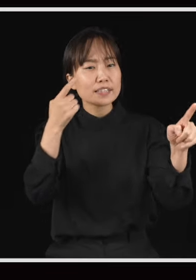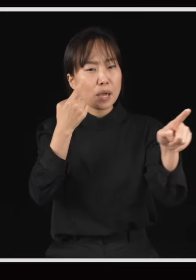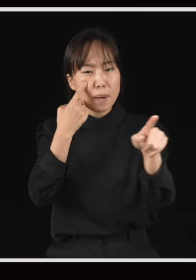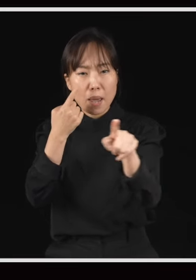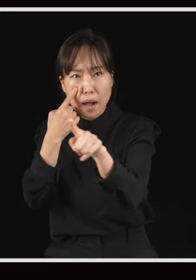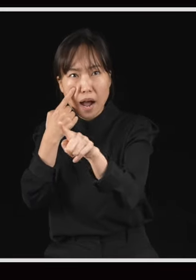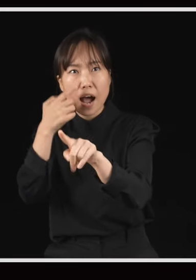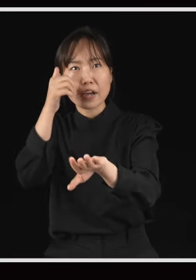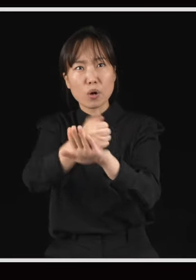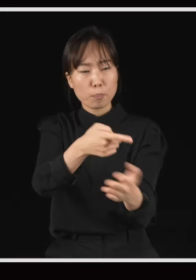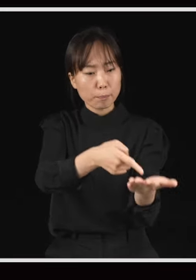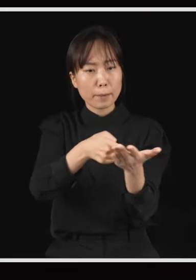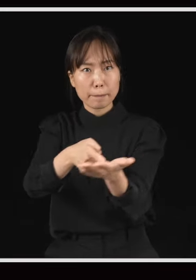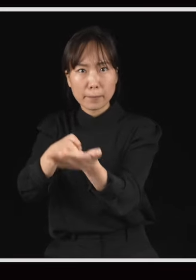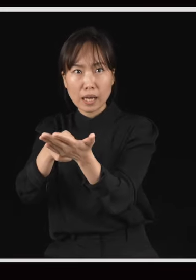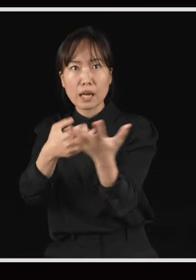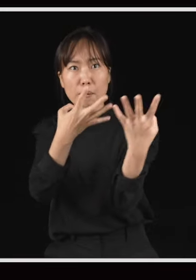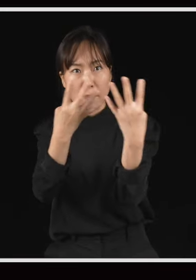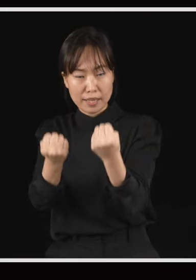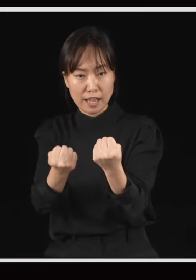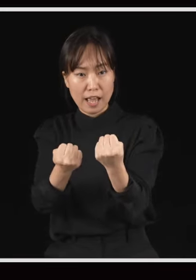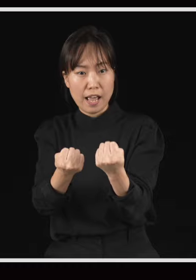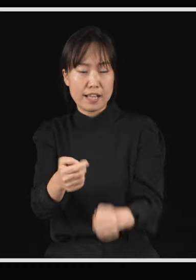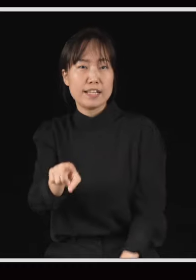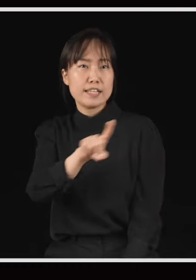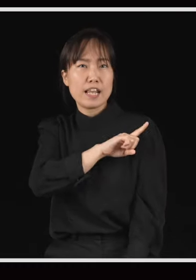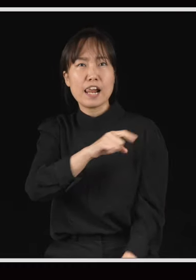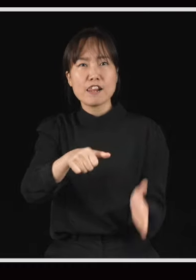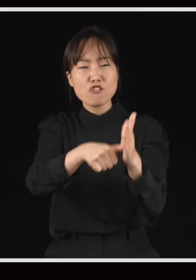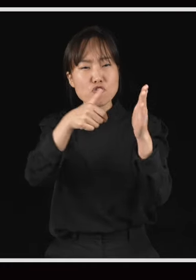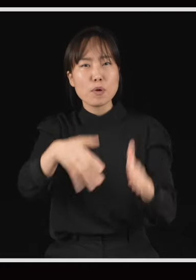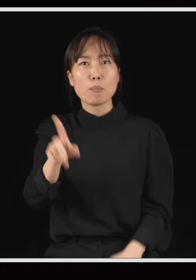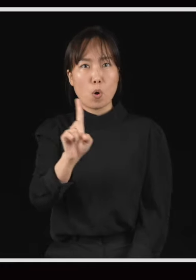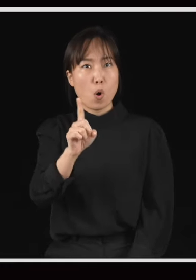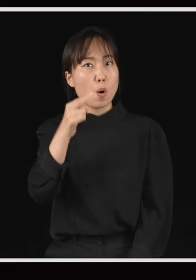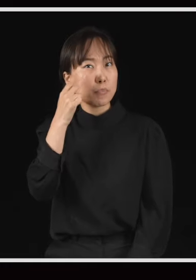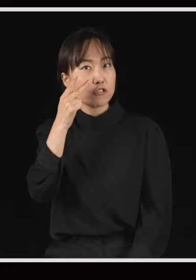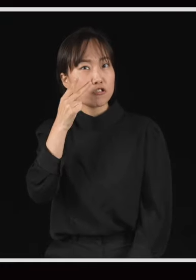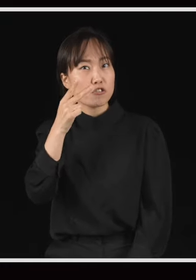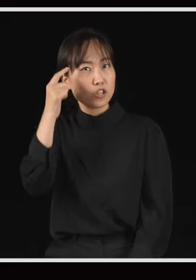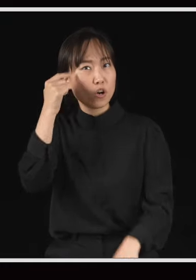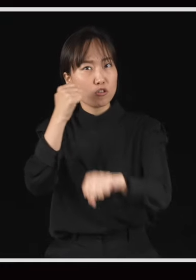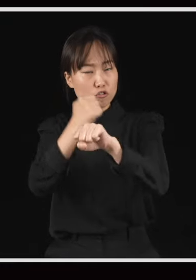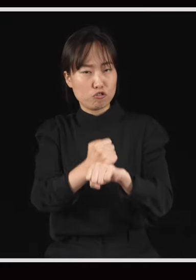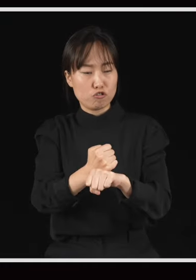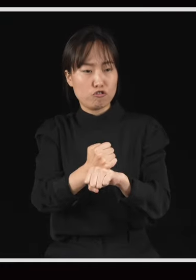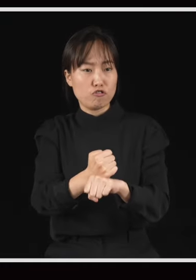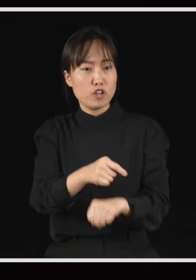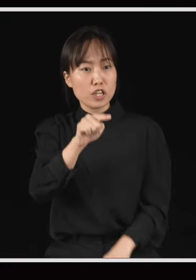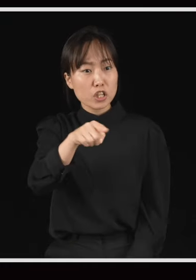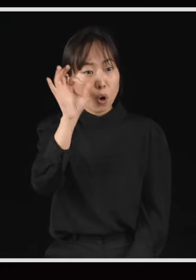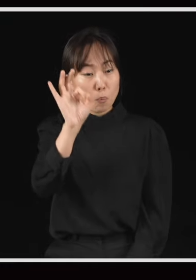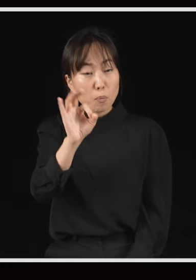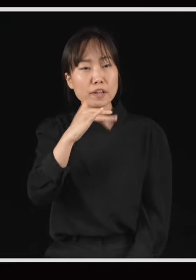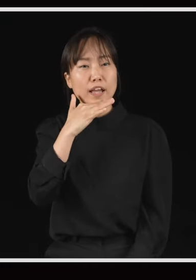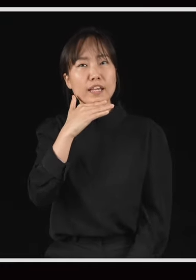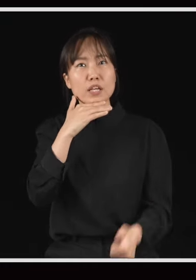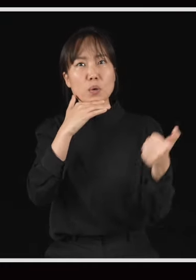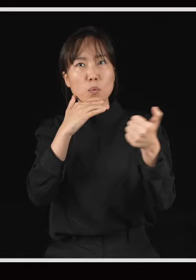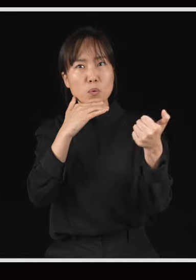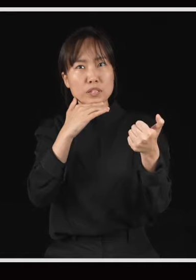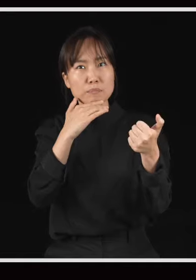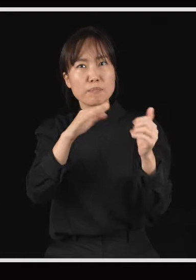시뮬레이션을 돌리고 모델을 만들었는데 이 모델 중에서 가장 유명한 모델이 이제 미국에서 만든 건데 50대